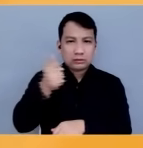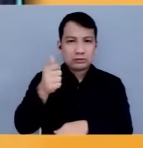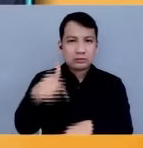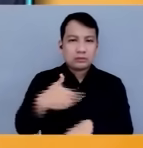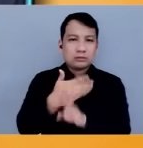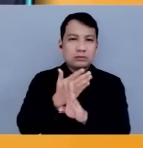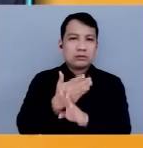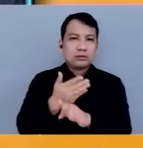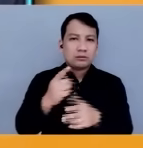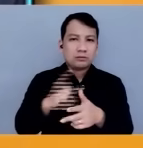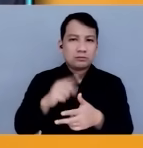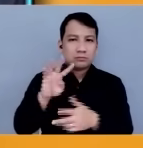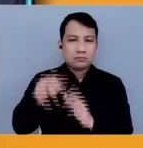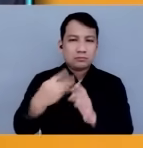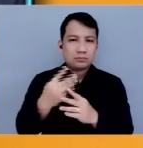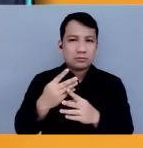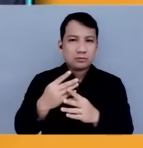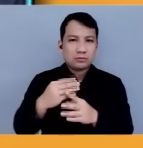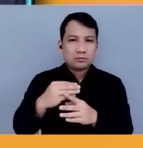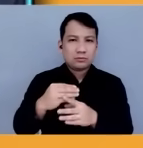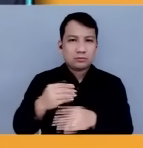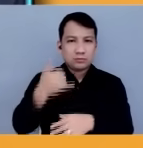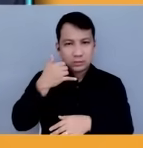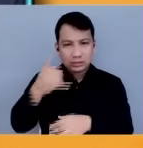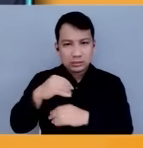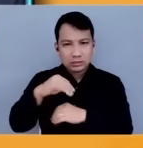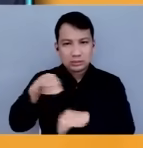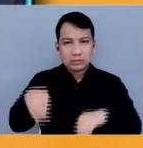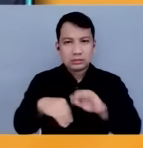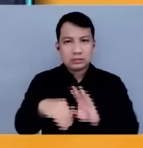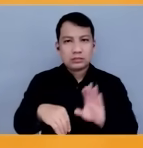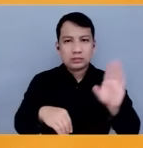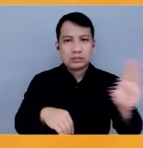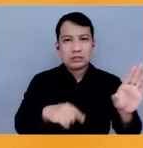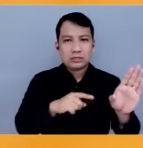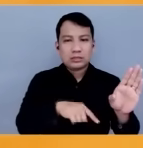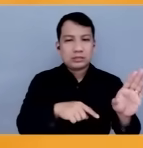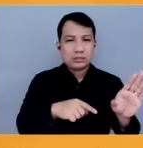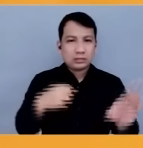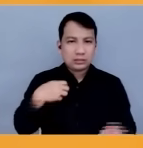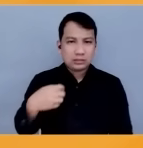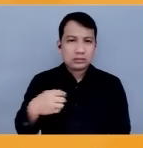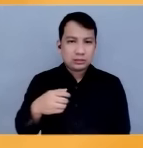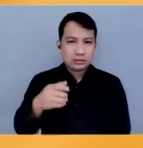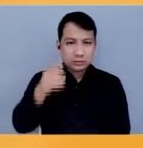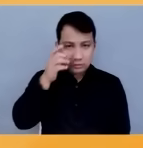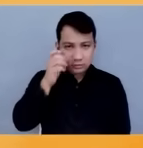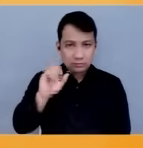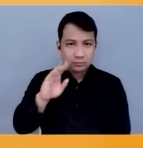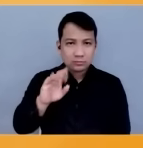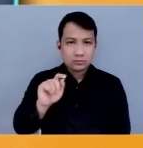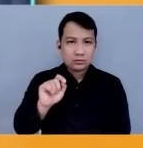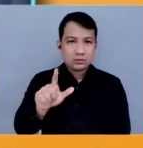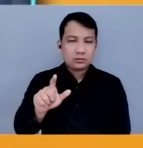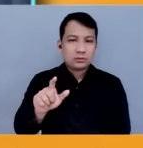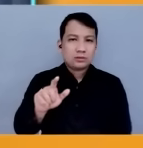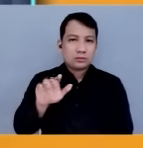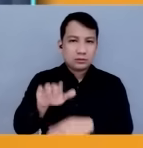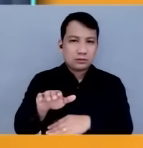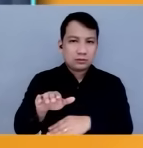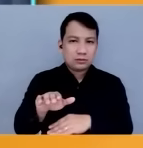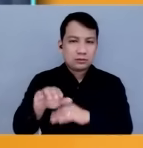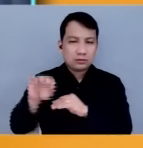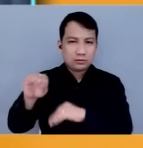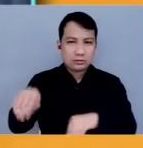ang 4 na oras, nakatanggap daw ng tawag si Patay na papalitan siya ni Police Colonel Sherwin Butil. Pagdating ng hapon, pinalitan din si